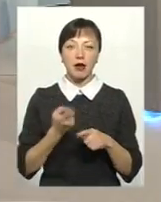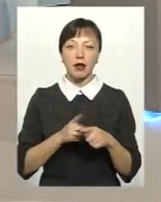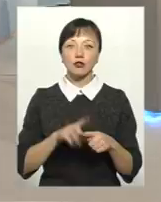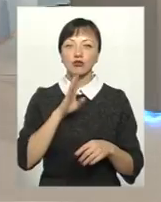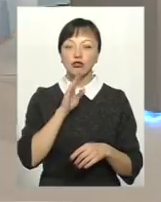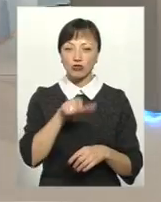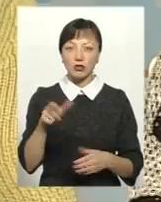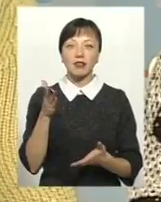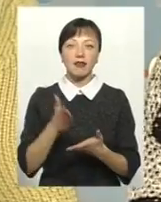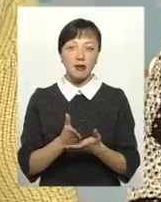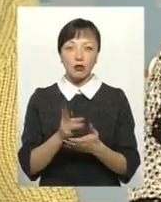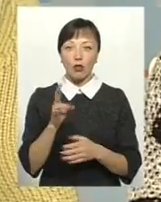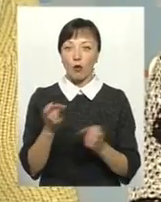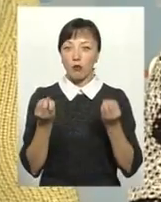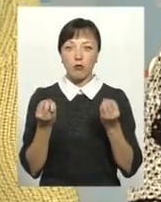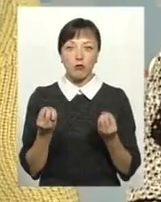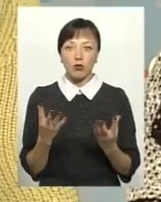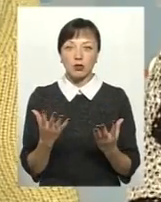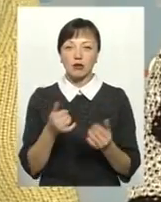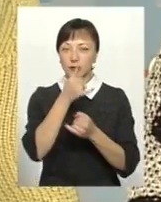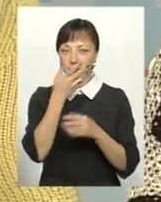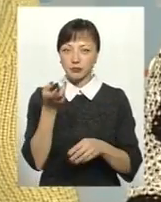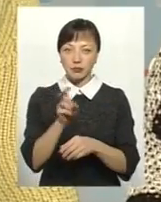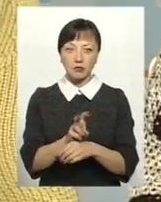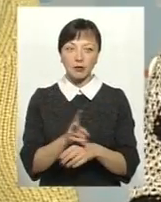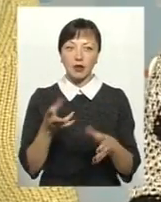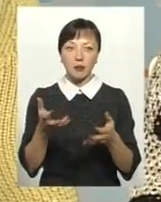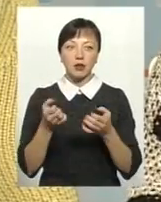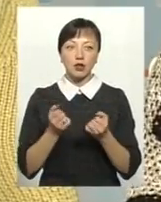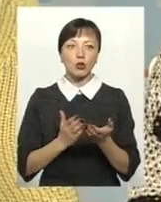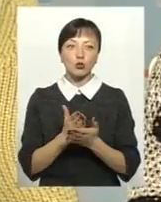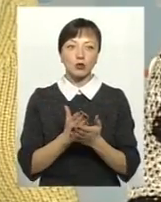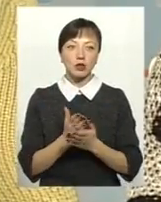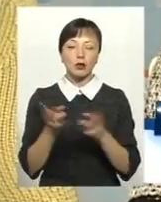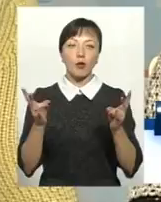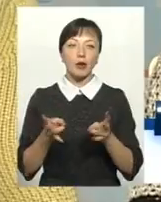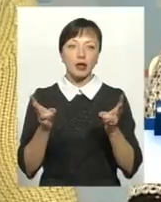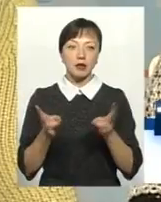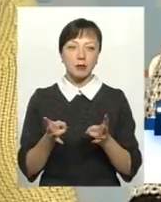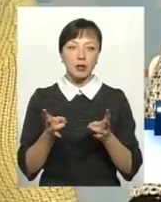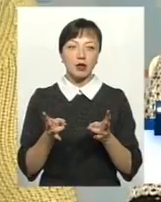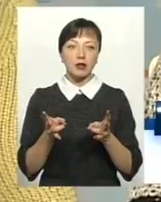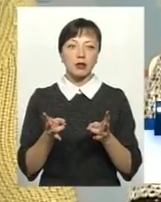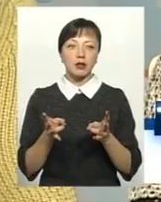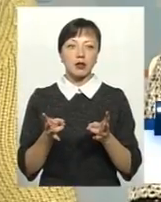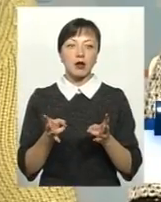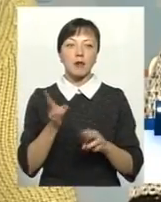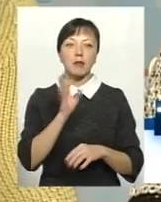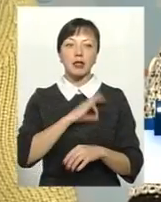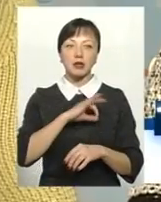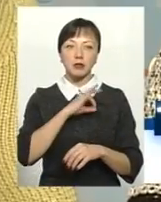они есть, но просто они не доходят и не получают услуги, необходимые потребителям инъекционных